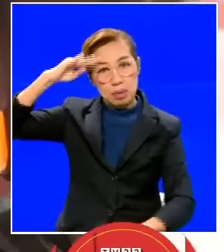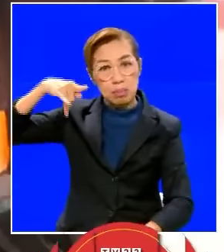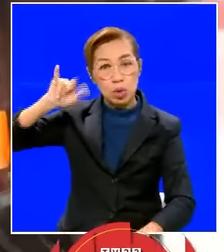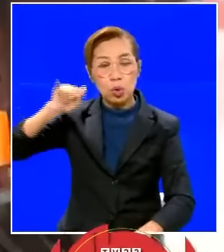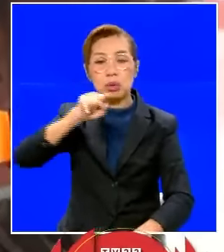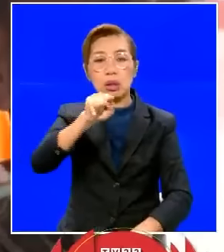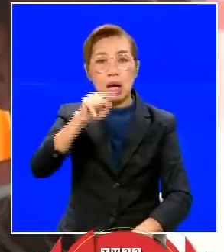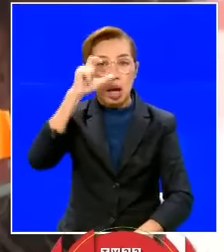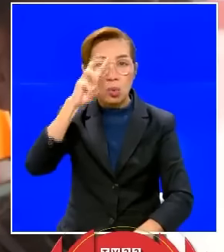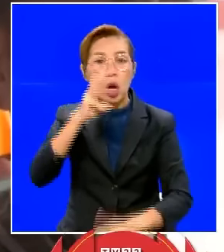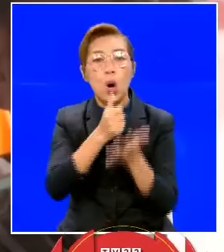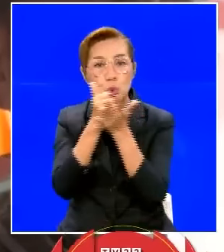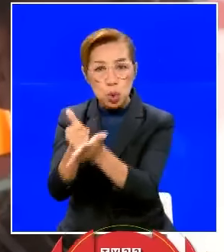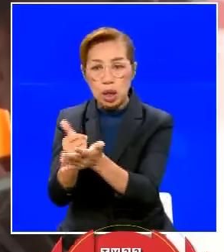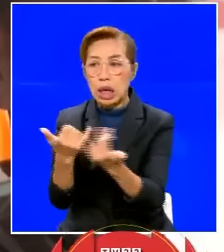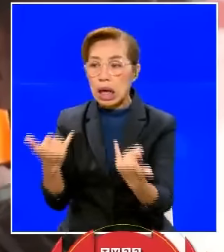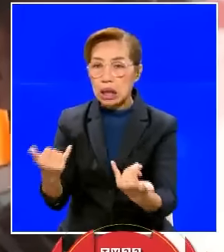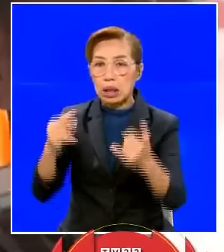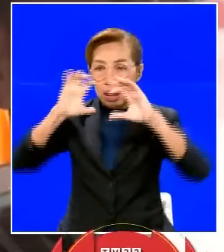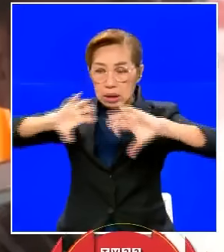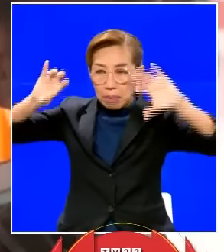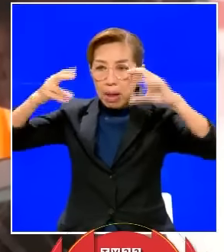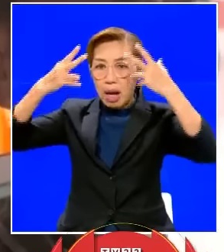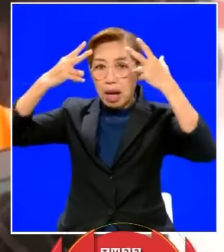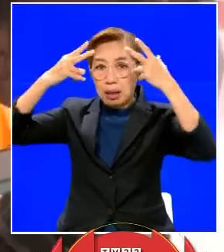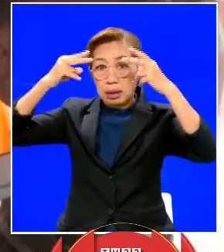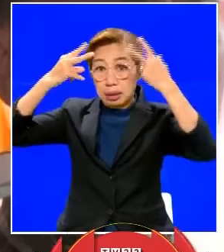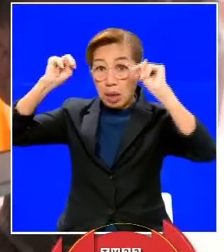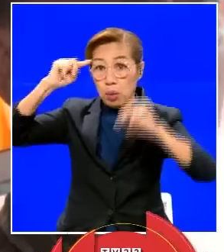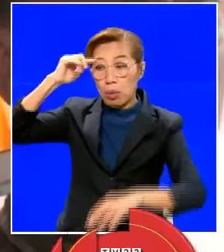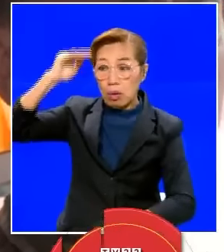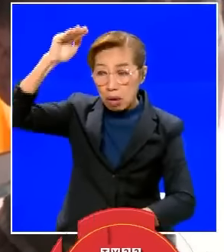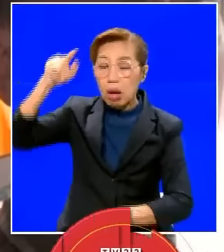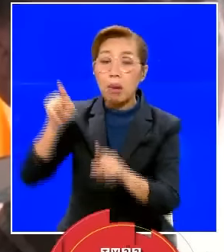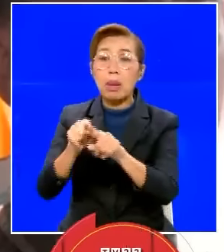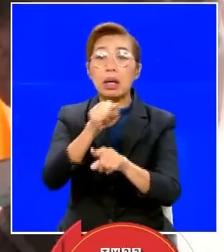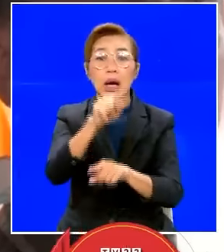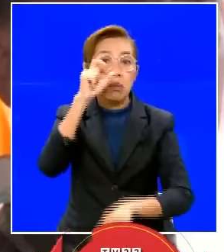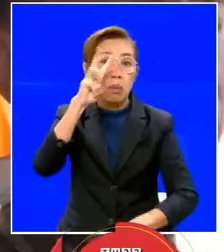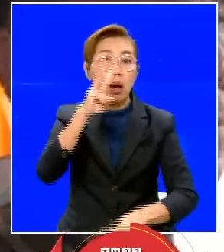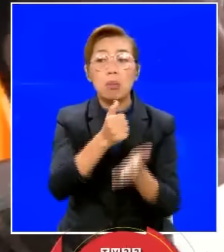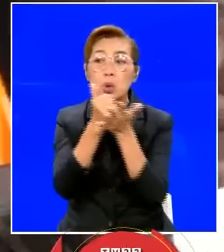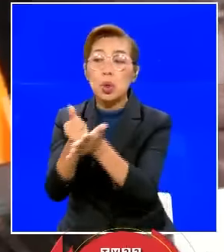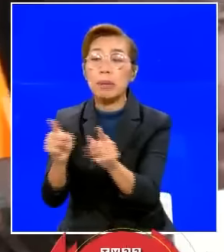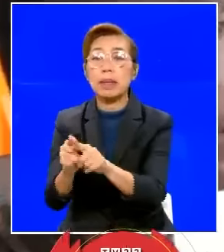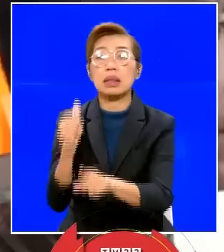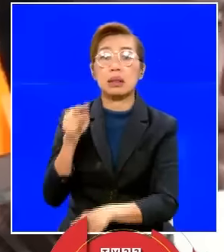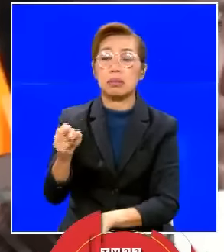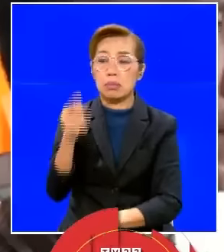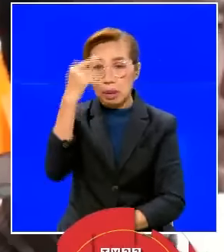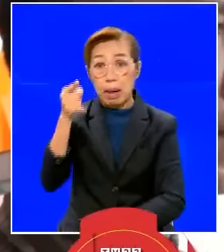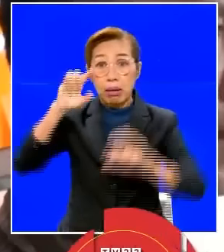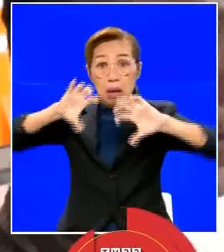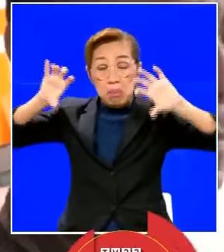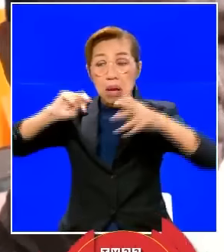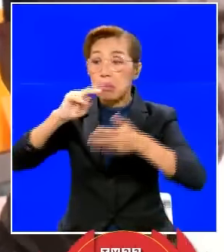มืออาจารย์วิษณุก็ตั้งคำถามอ้าวไหนรัฐบาลบอกว่าพร้อมในการบริหารประเทศสุดท้ายก็เล่าเก่าในขวดใหม่หรือเปล่ารัฐบาลขาดเ